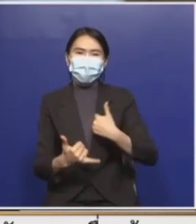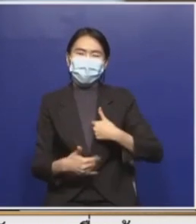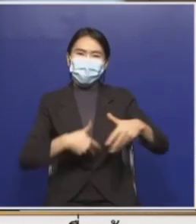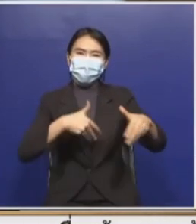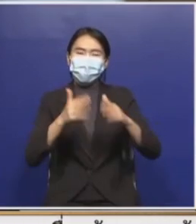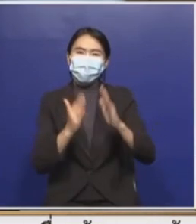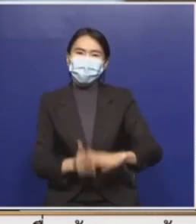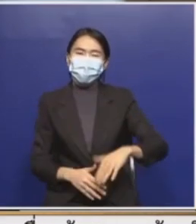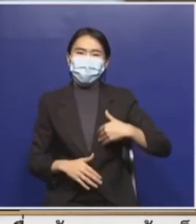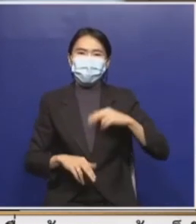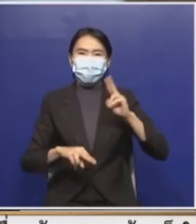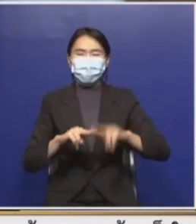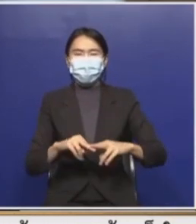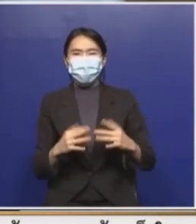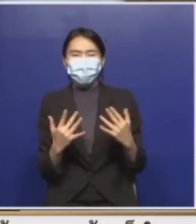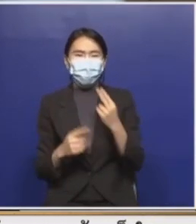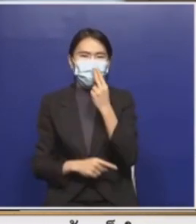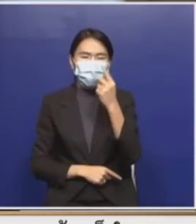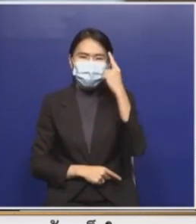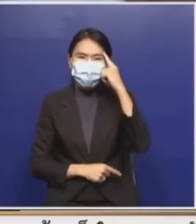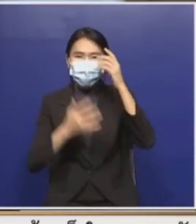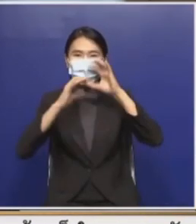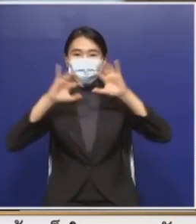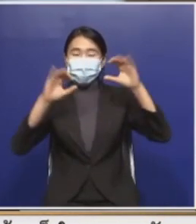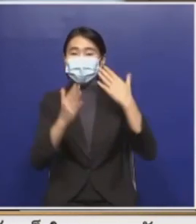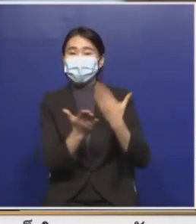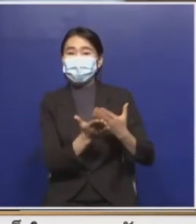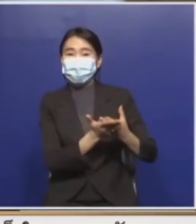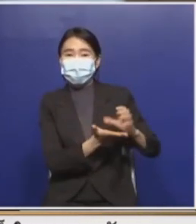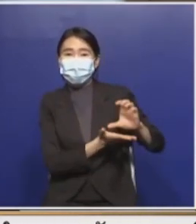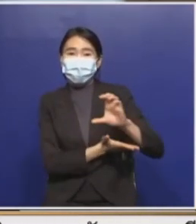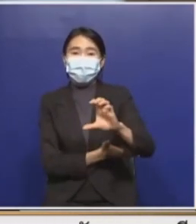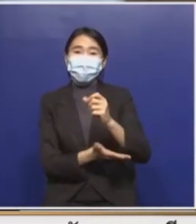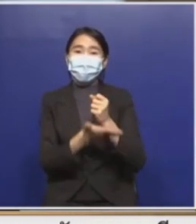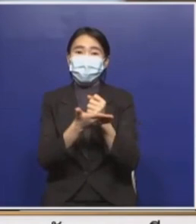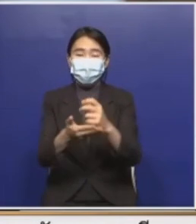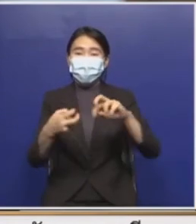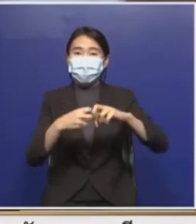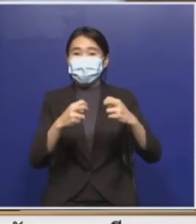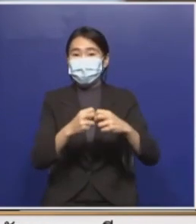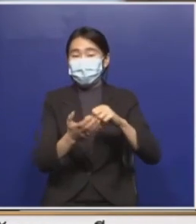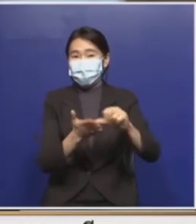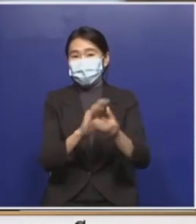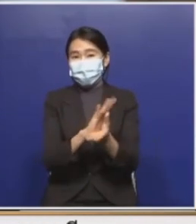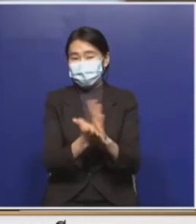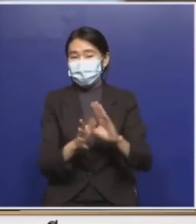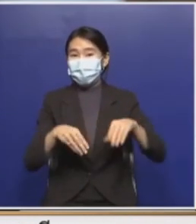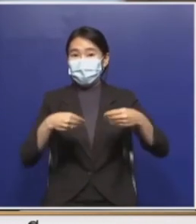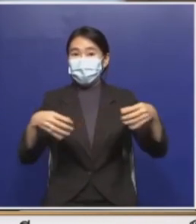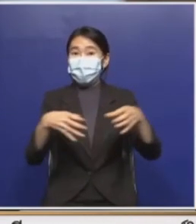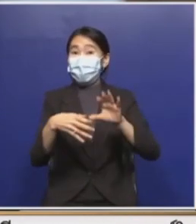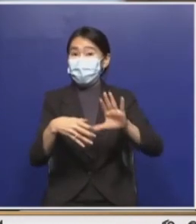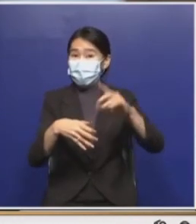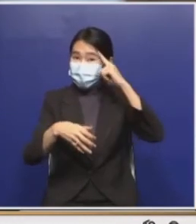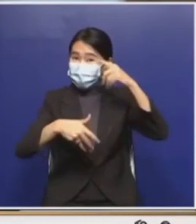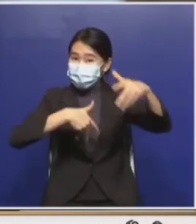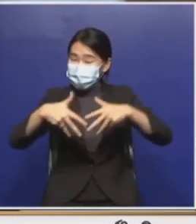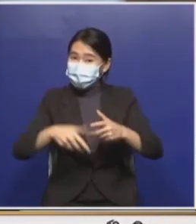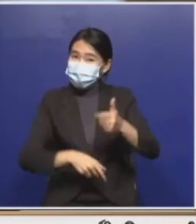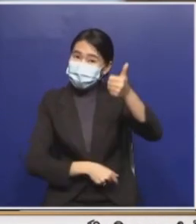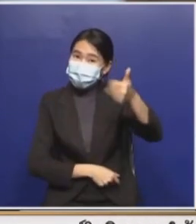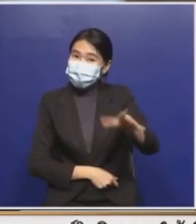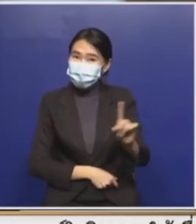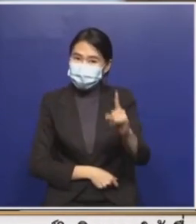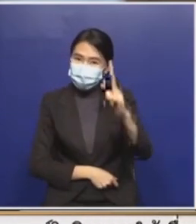รอว่ารัฐบาลนี่จะจัดงบประมาณไปเยียวยาแก้ไขปัญหา ให้แก่เขาได้อย่างไรใน